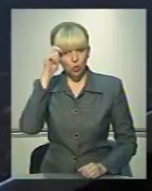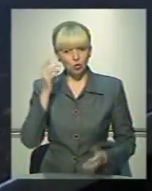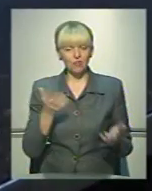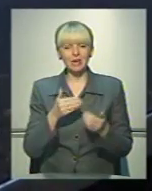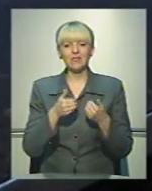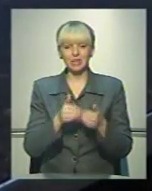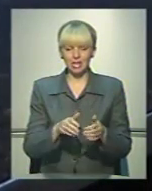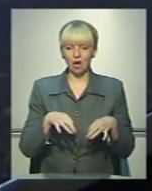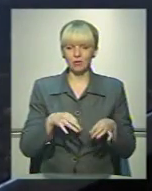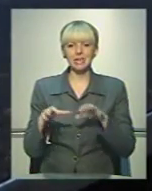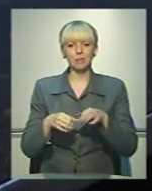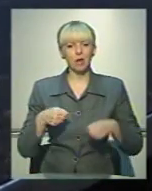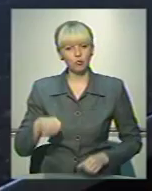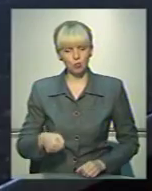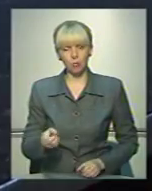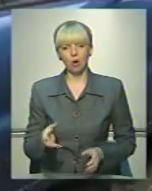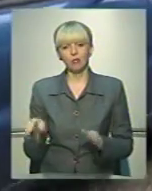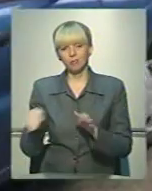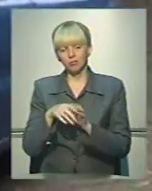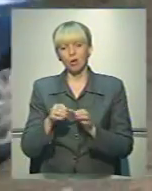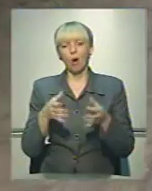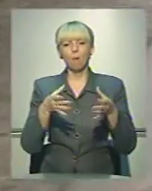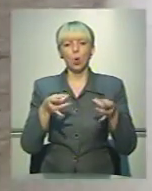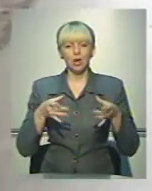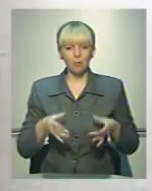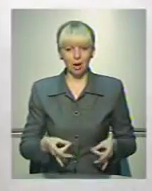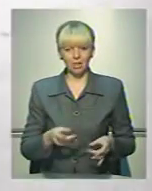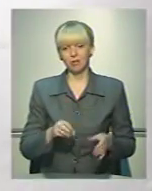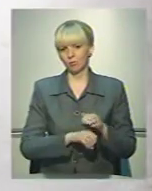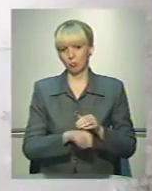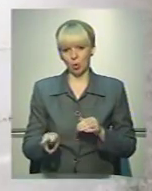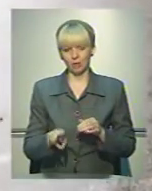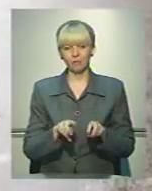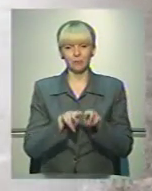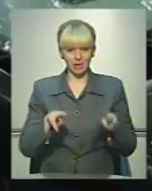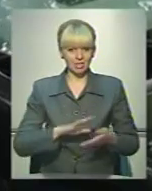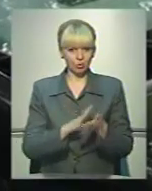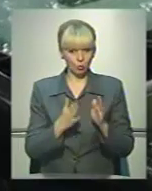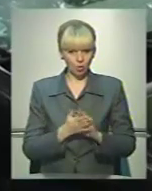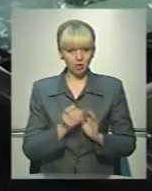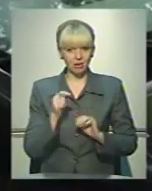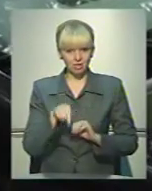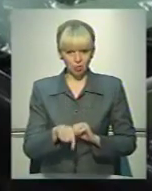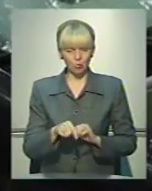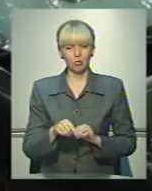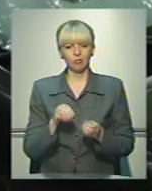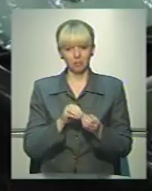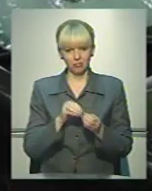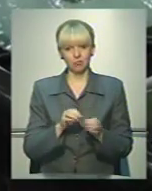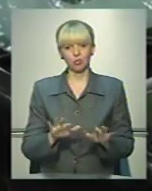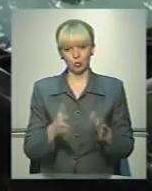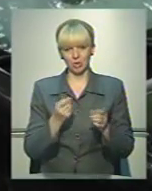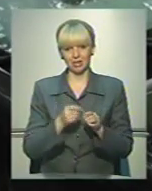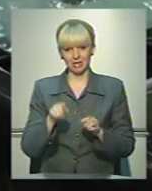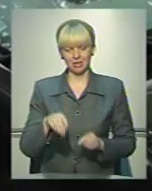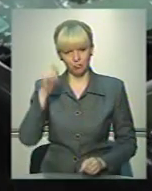який відкрив авто, забрав сумку і поклав її до поліетиленового пакета і побіг. Аналогічна ситуація на цьому ж самому місці сталася і з